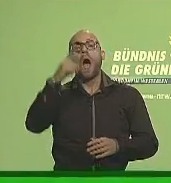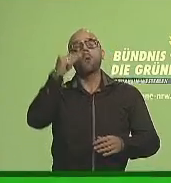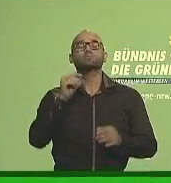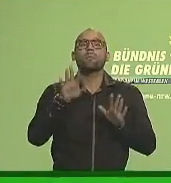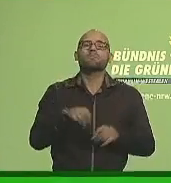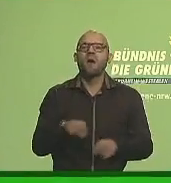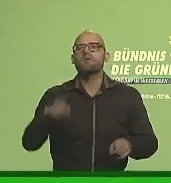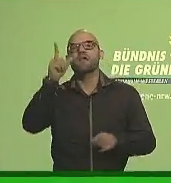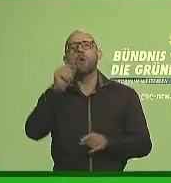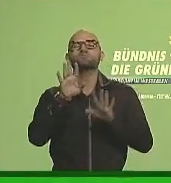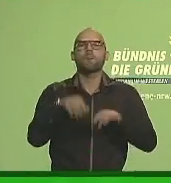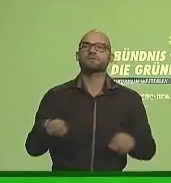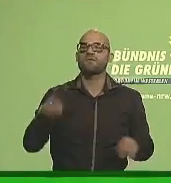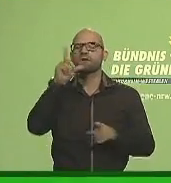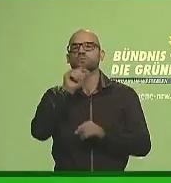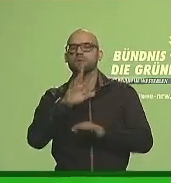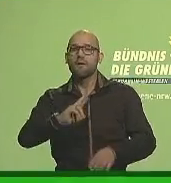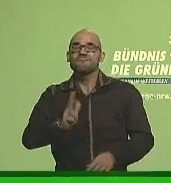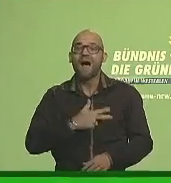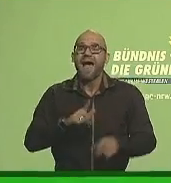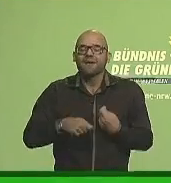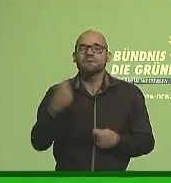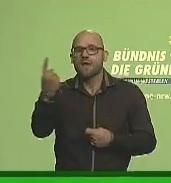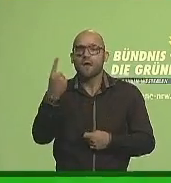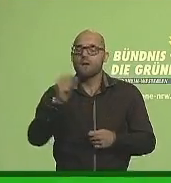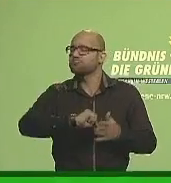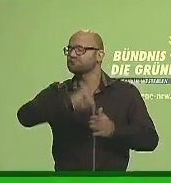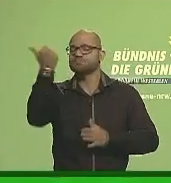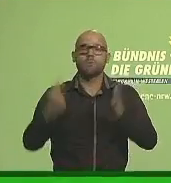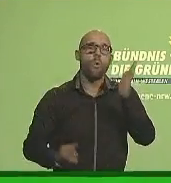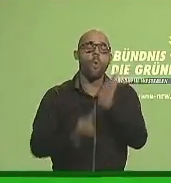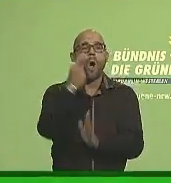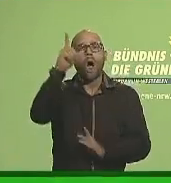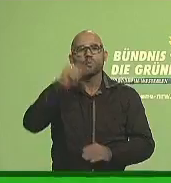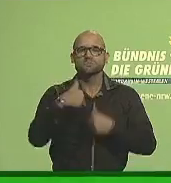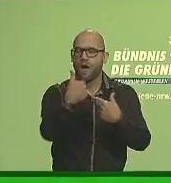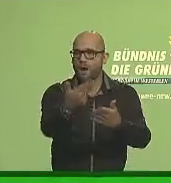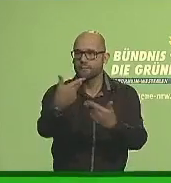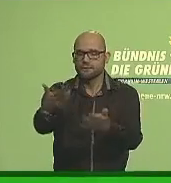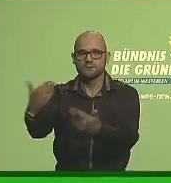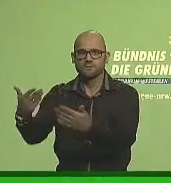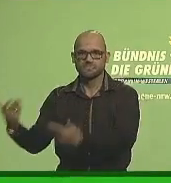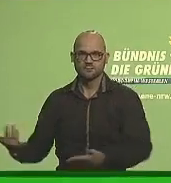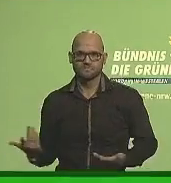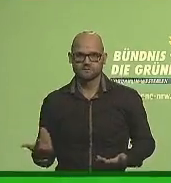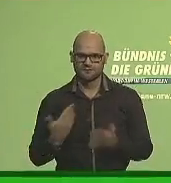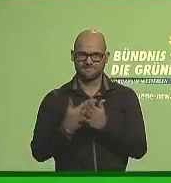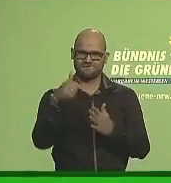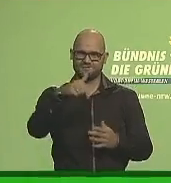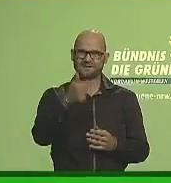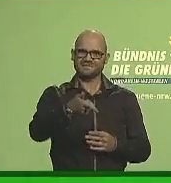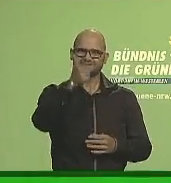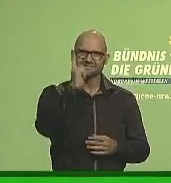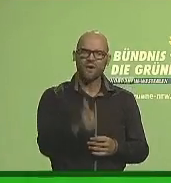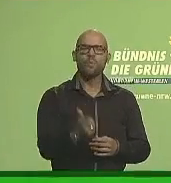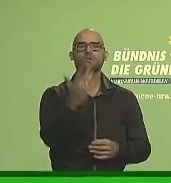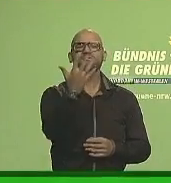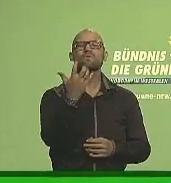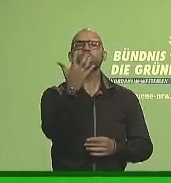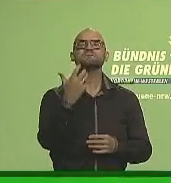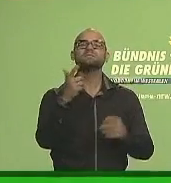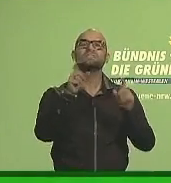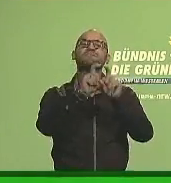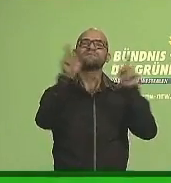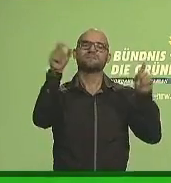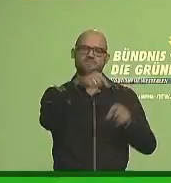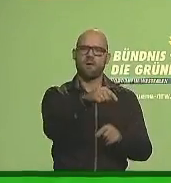ist, der die meisten Ausnahmen hier im Land durchsetzt. Wenn man sich allein anguckt, wir hatten 250 Unternehmen, die waren ausgenommen unter